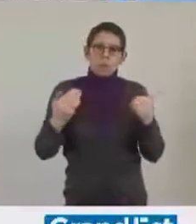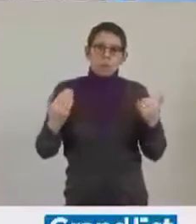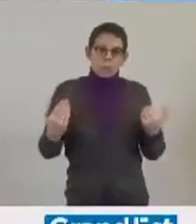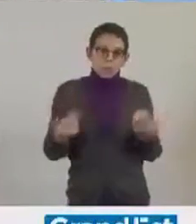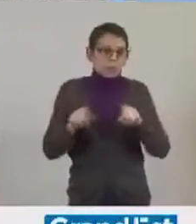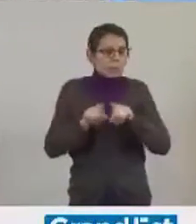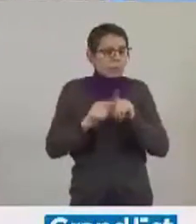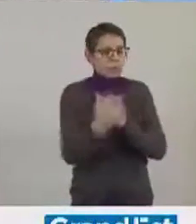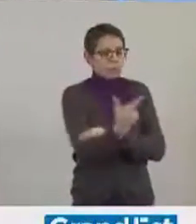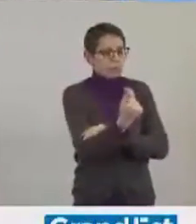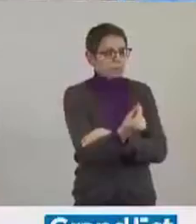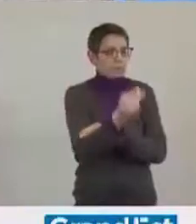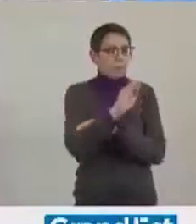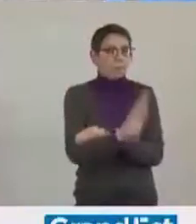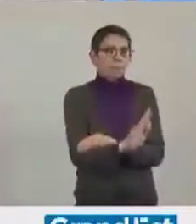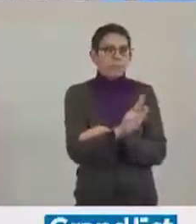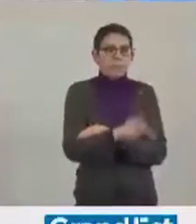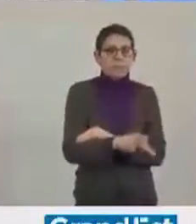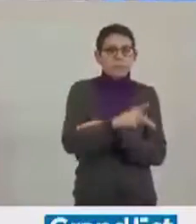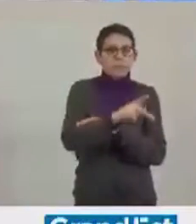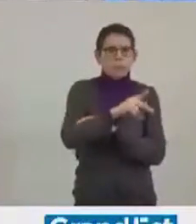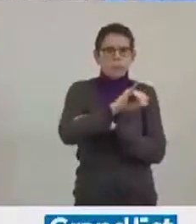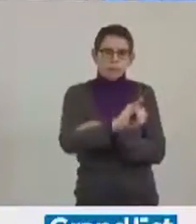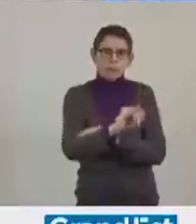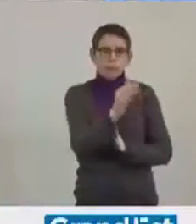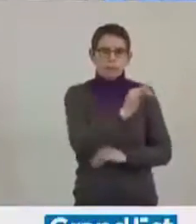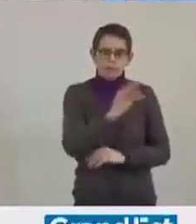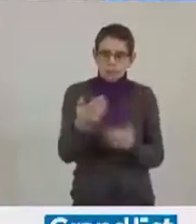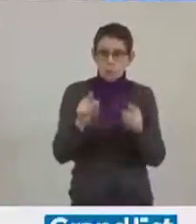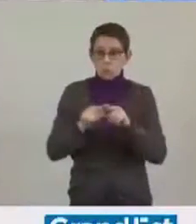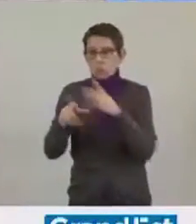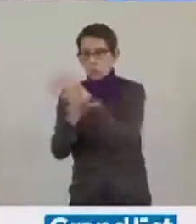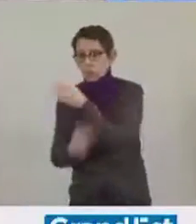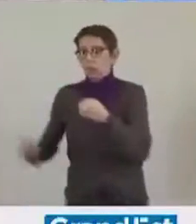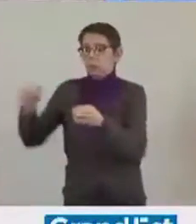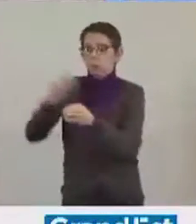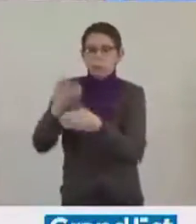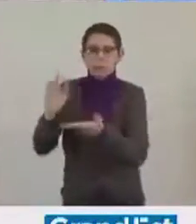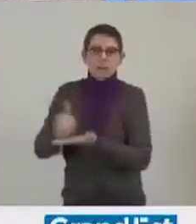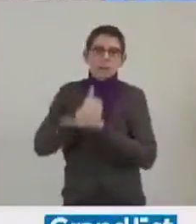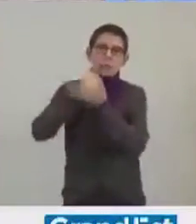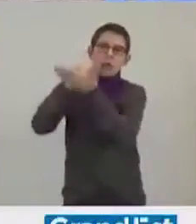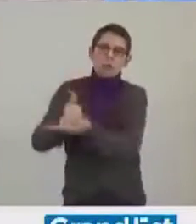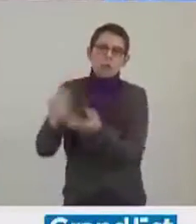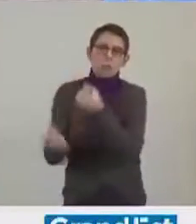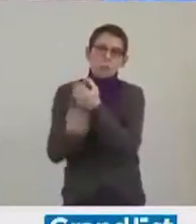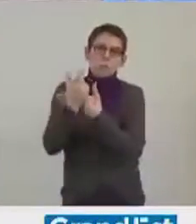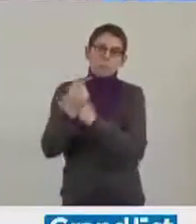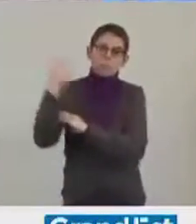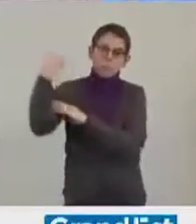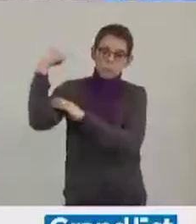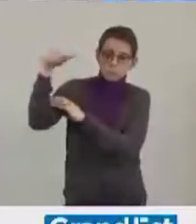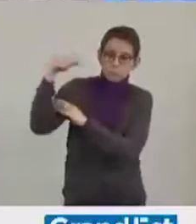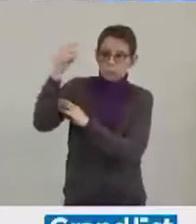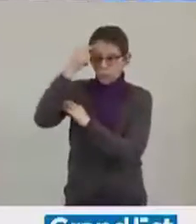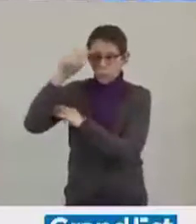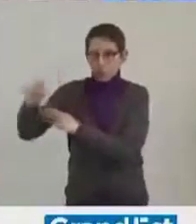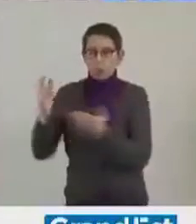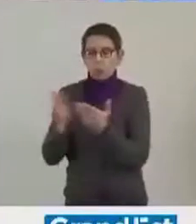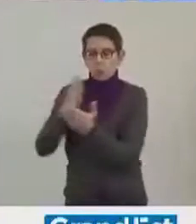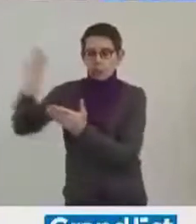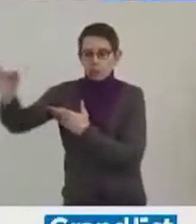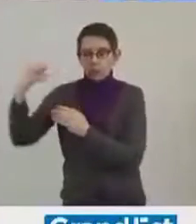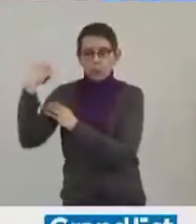BPI France, de réfléchir à la création d'un fonds d'innovation unique à l'échelle du Grand Est dédié aux projets innovants des